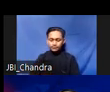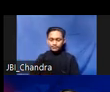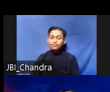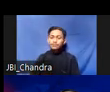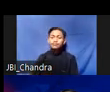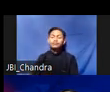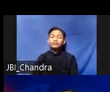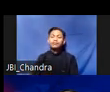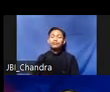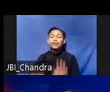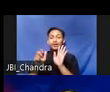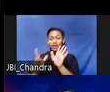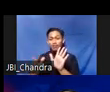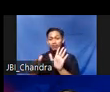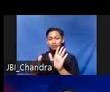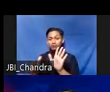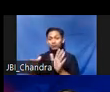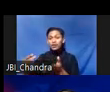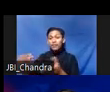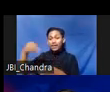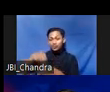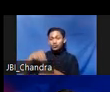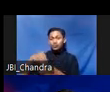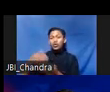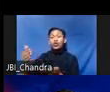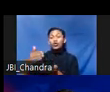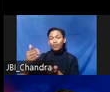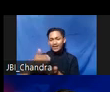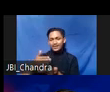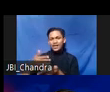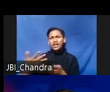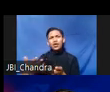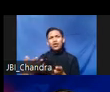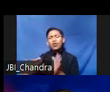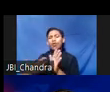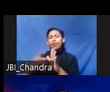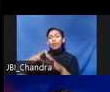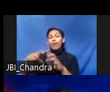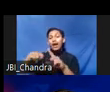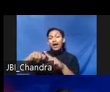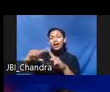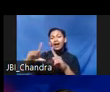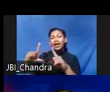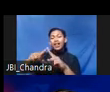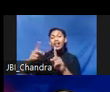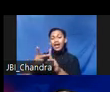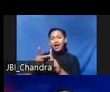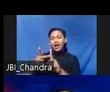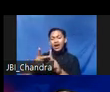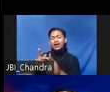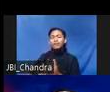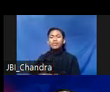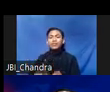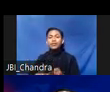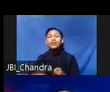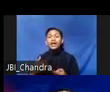yaitu Invert dokumen ataupun makalah Kalau yang ini nanti bisa kalau teman-teman punya file yang sudah PDF nanti bisa di drag langsung ke